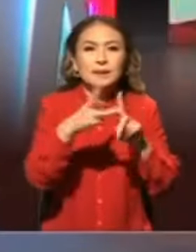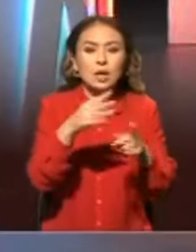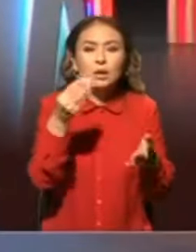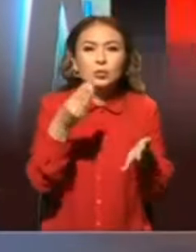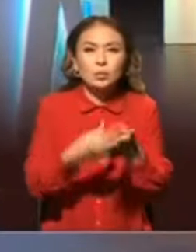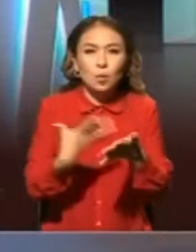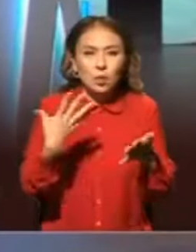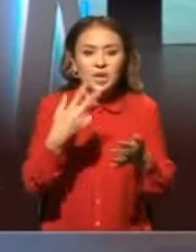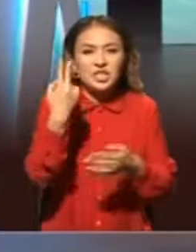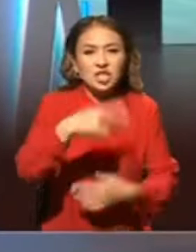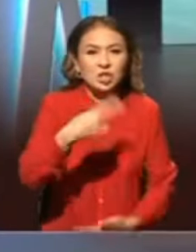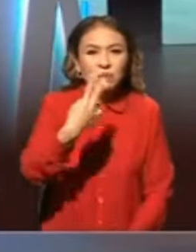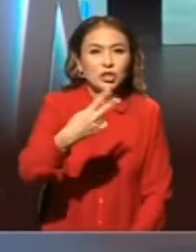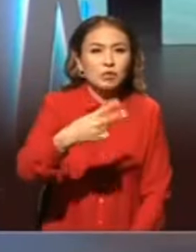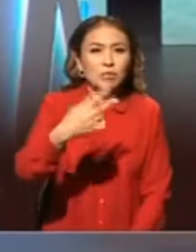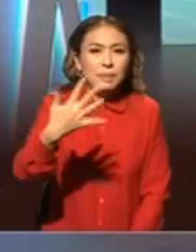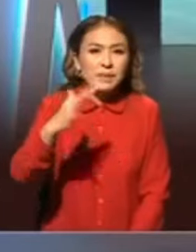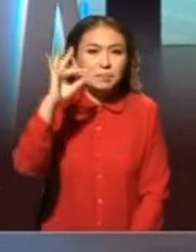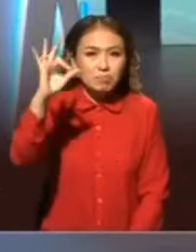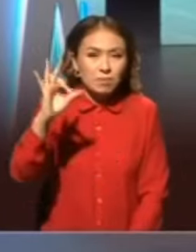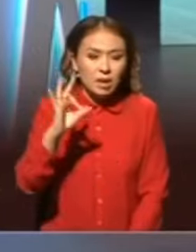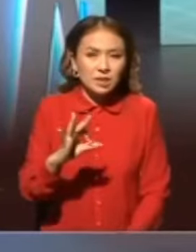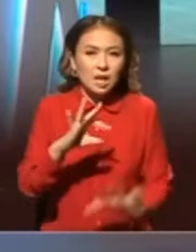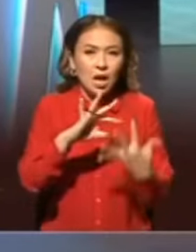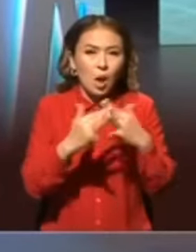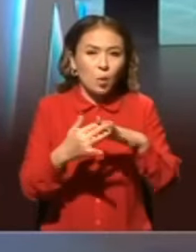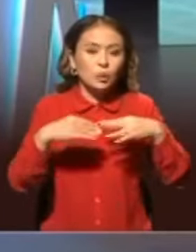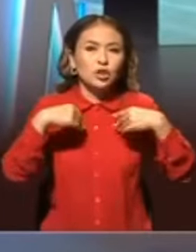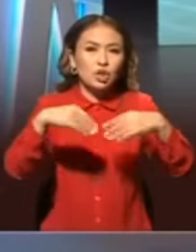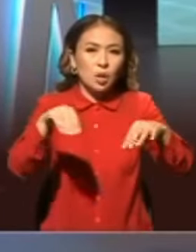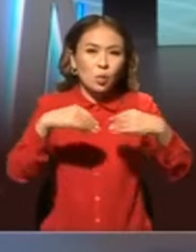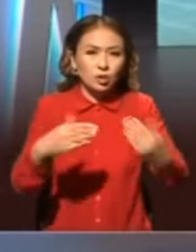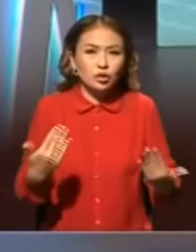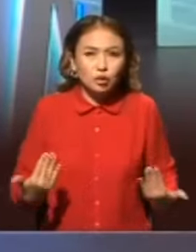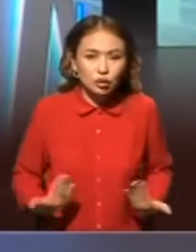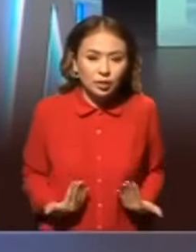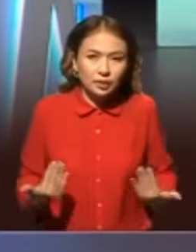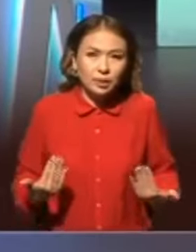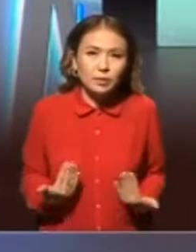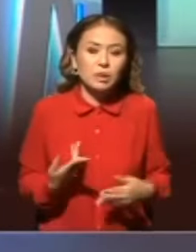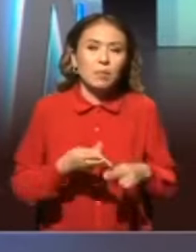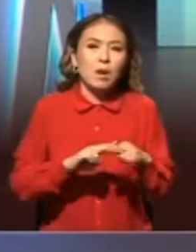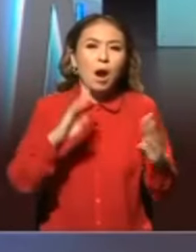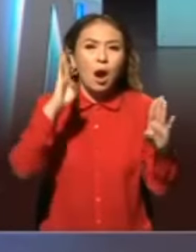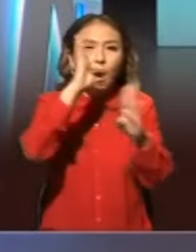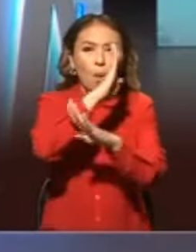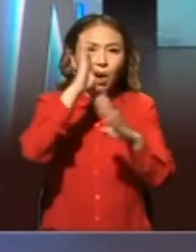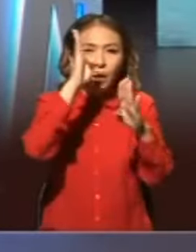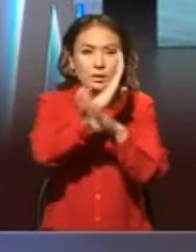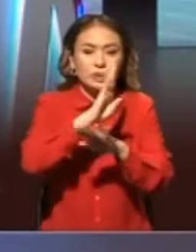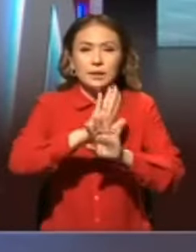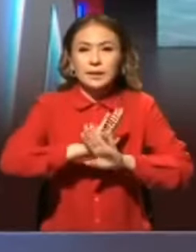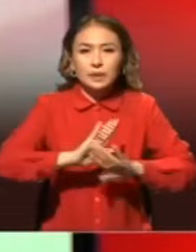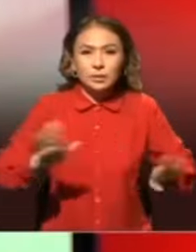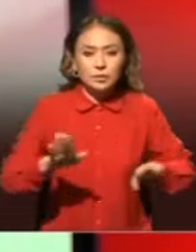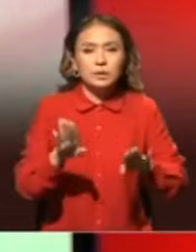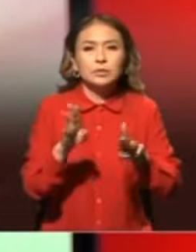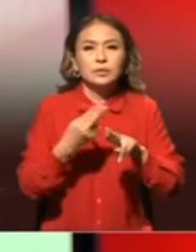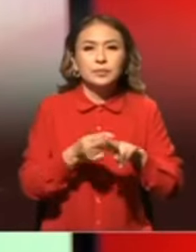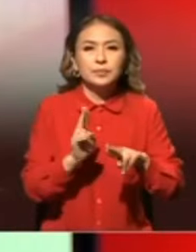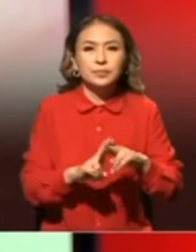қымбатшылығы 20-25%-мен ауыл шаруашылықтың жағдайымен. Ол тек қана мына ауа райының жағдайына әсер етпейді.